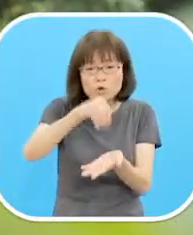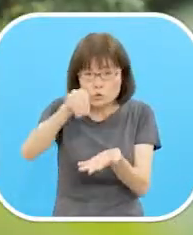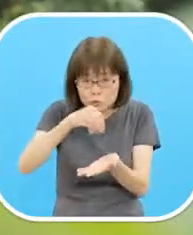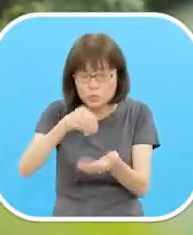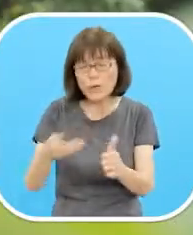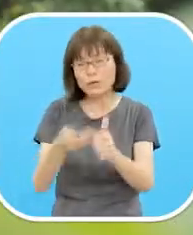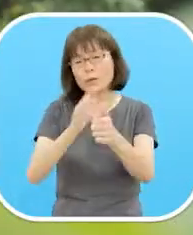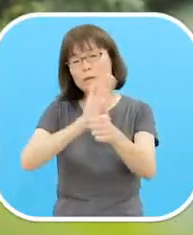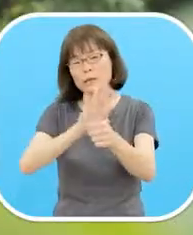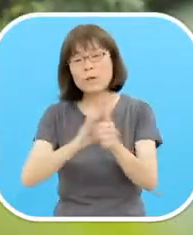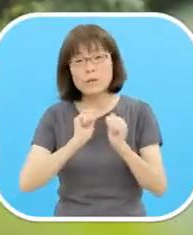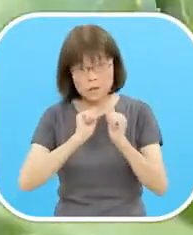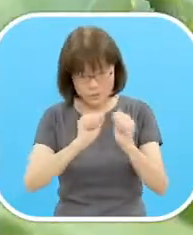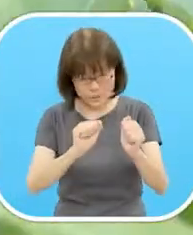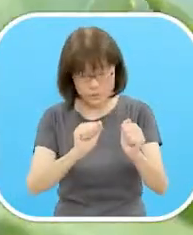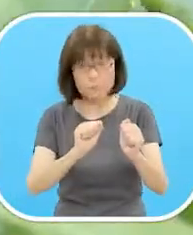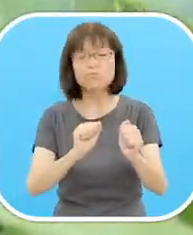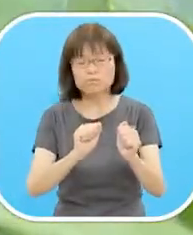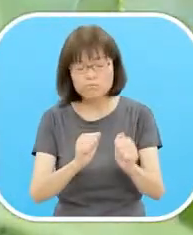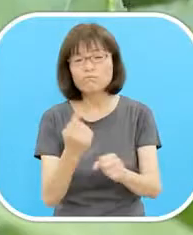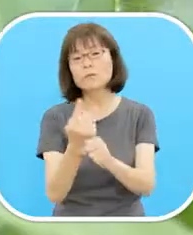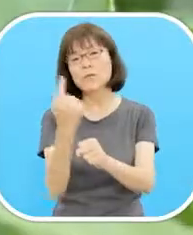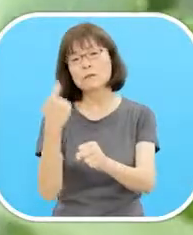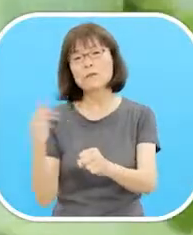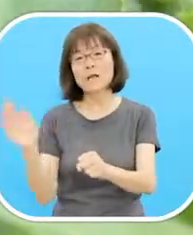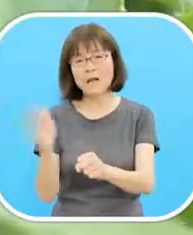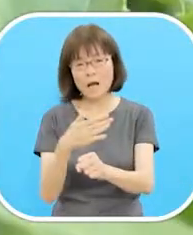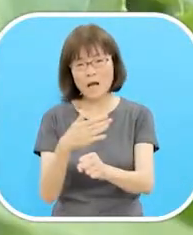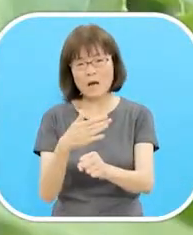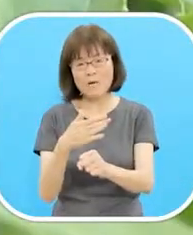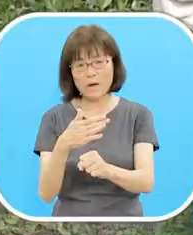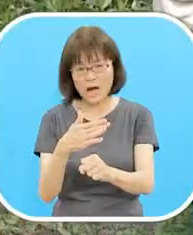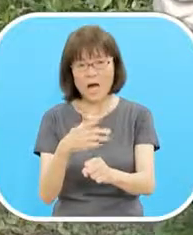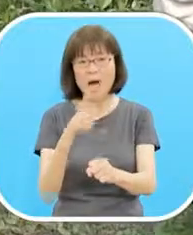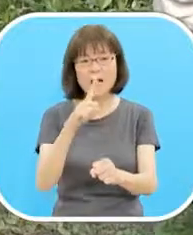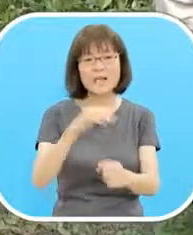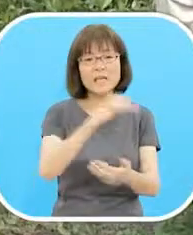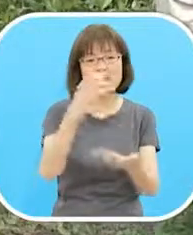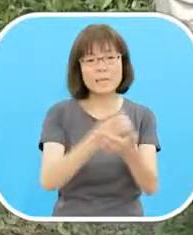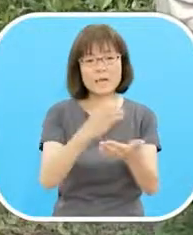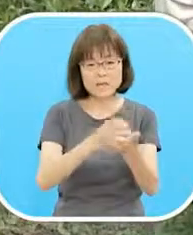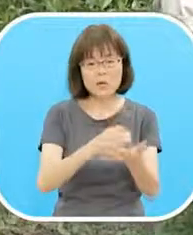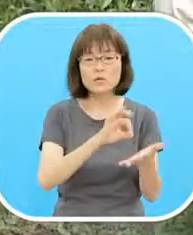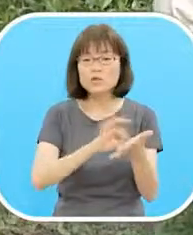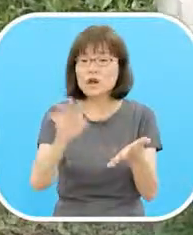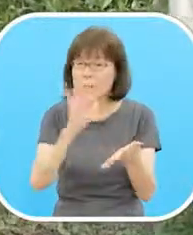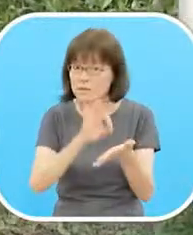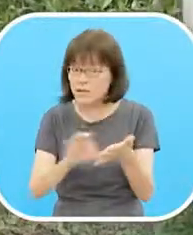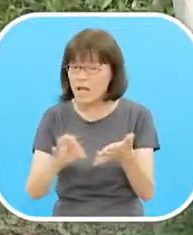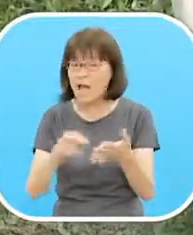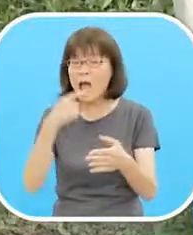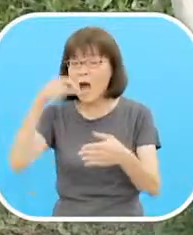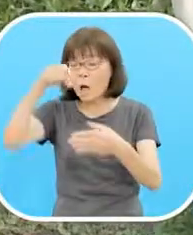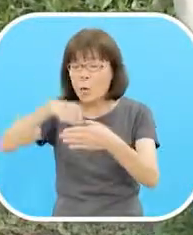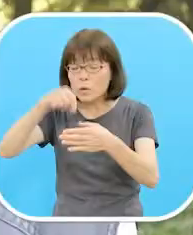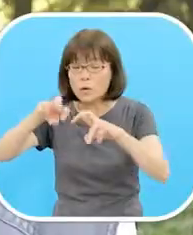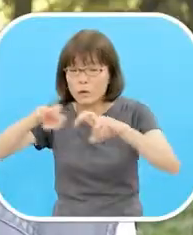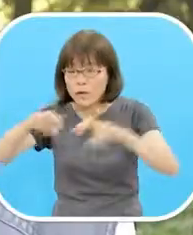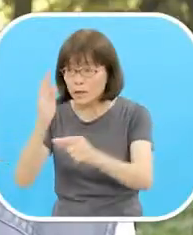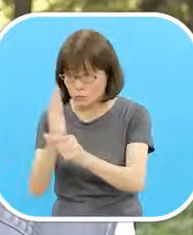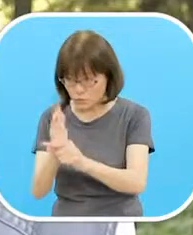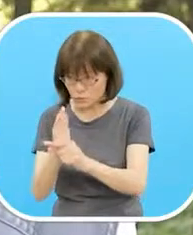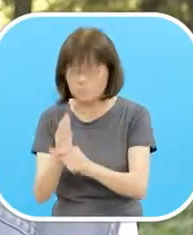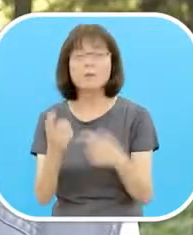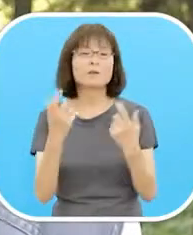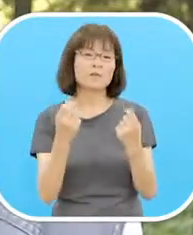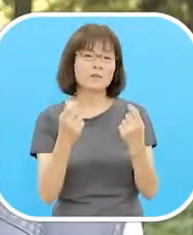伝いをしているということですが、去年からこの檜山茶を活用した紅茶を開発しているそうですね。 はい、地